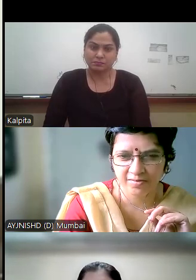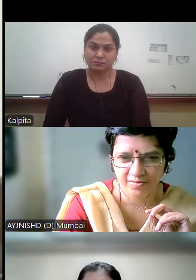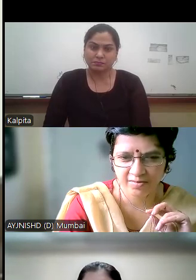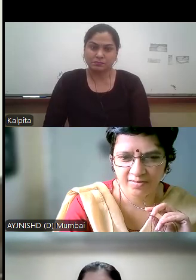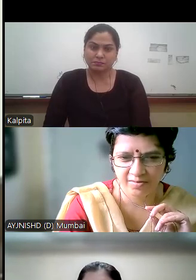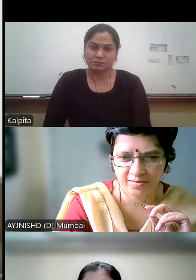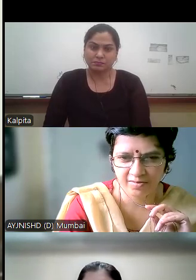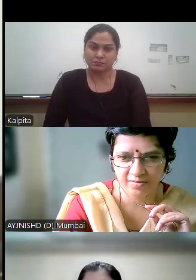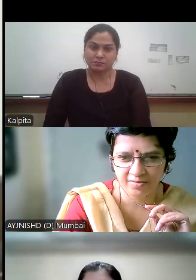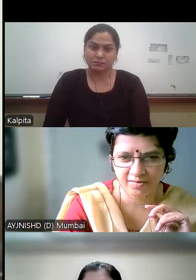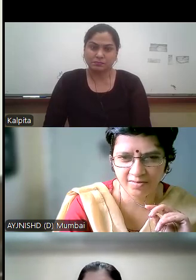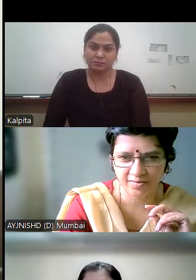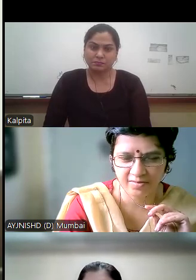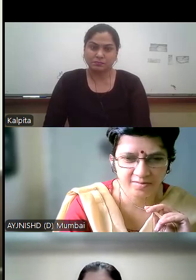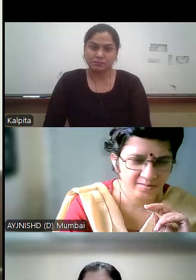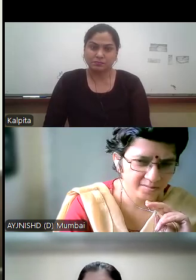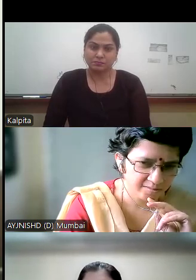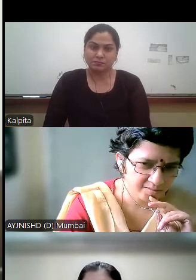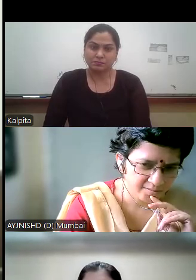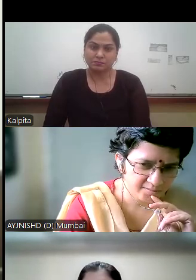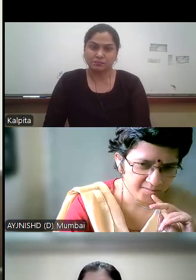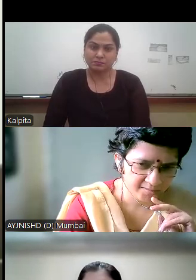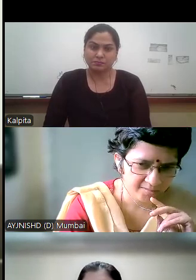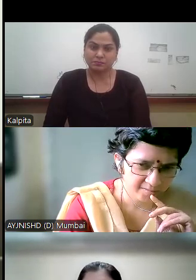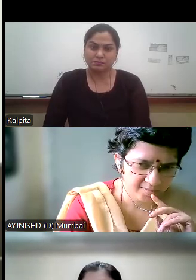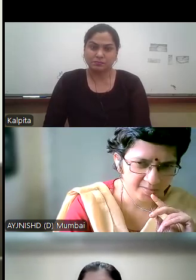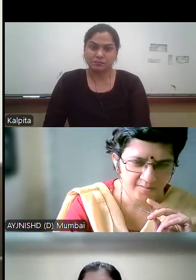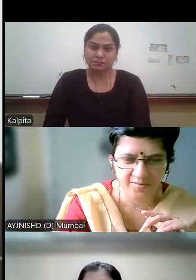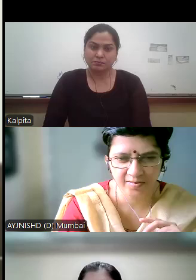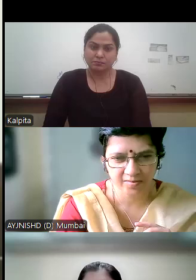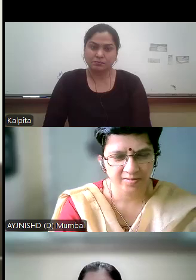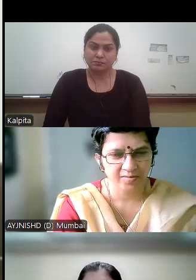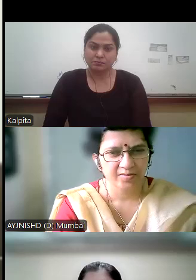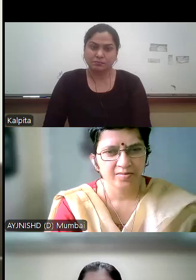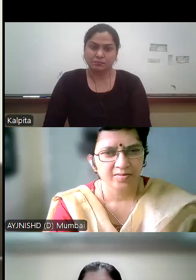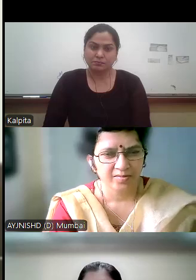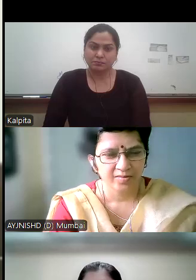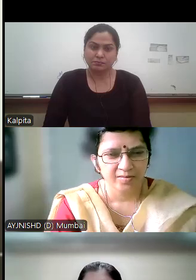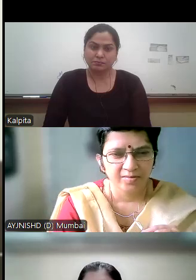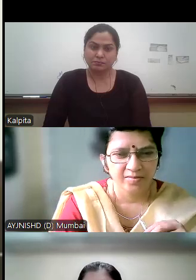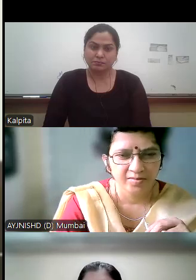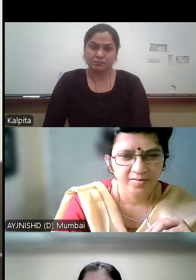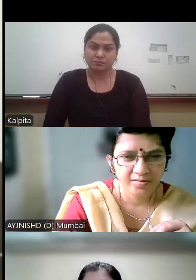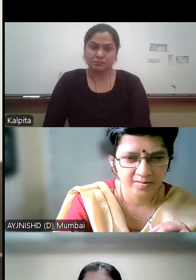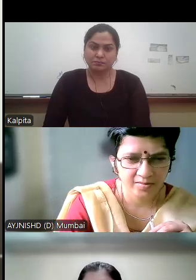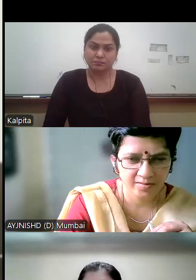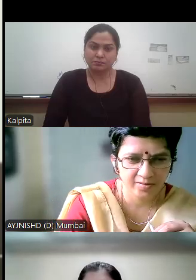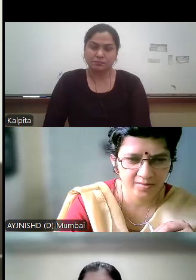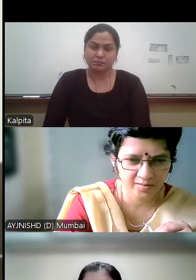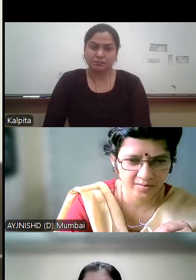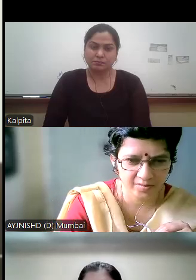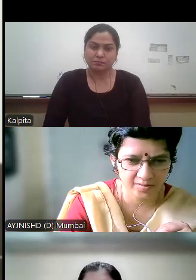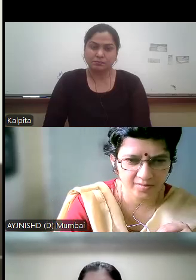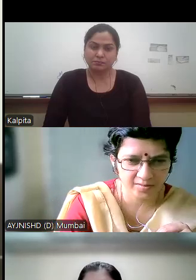मोड़ना है, दोनों हाथों को भी उसके साथ लेते हुए बीच में उसकी गर्दन पे थोड़ा सा सहयोग देते हुए उसको ऊपर